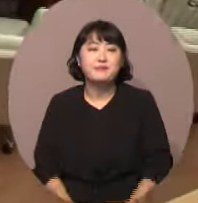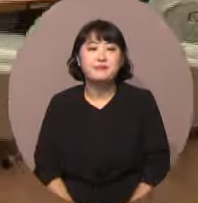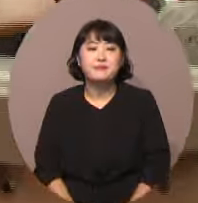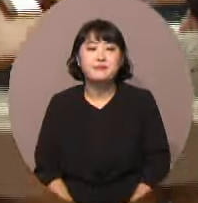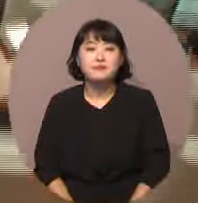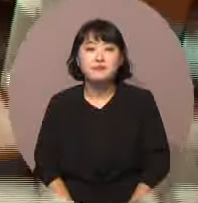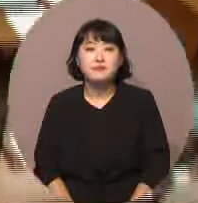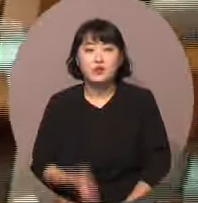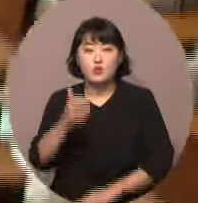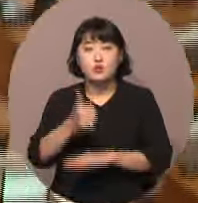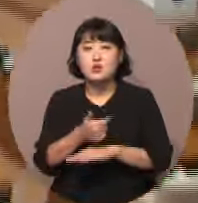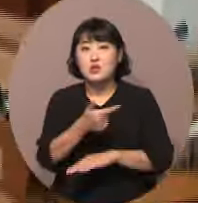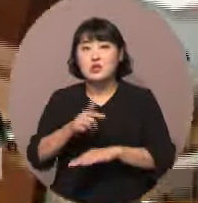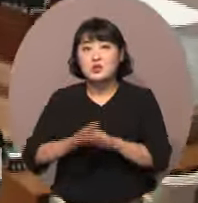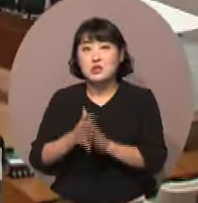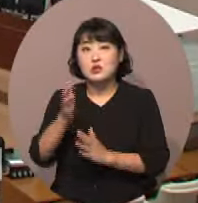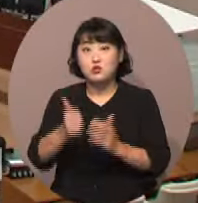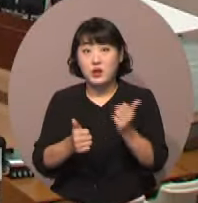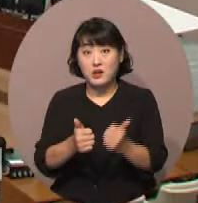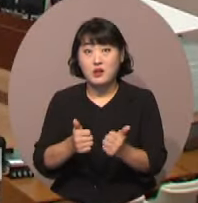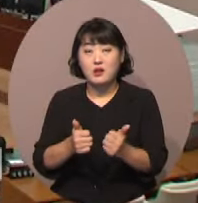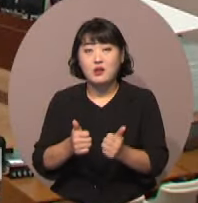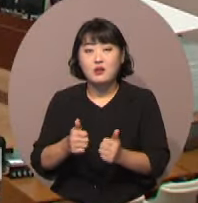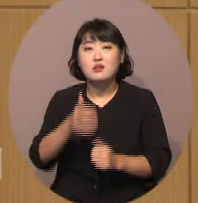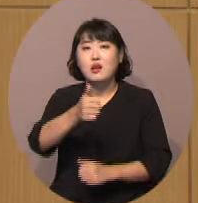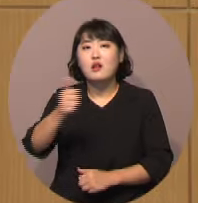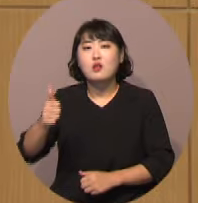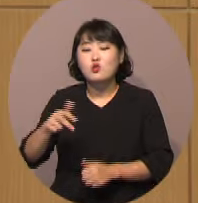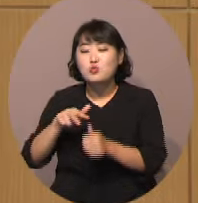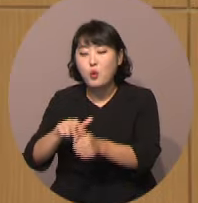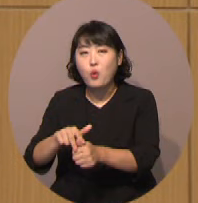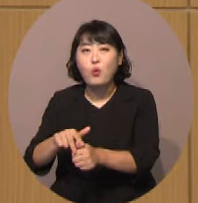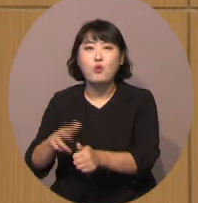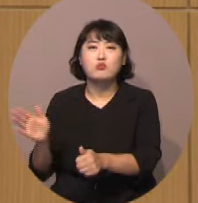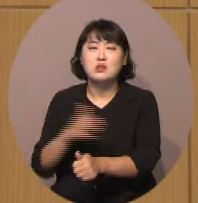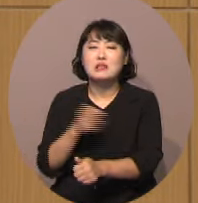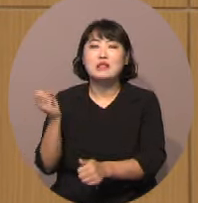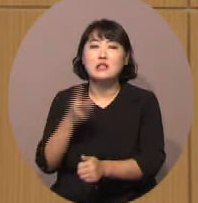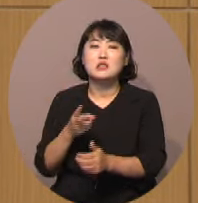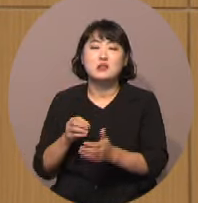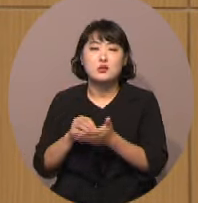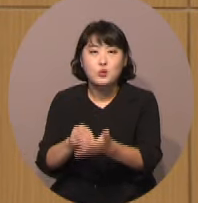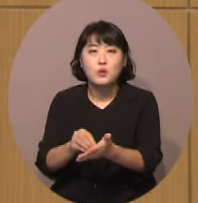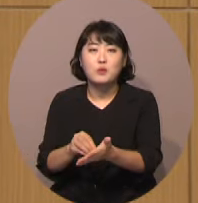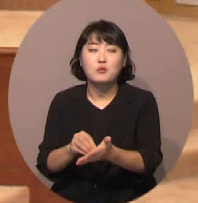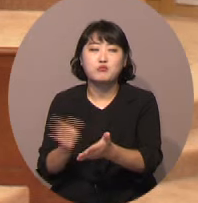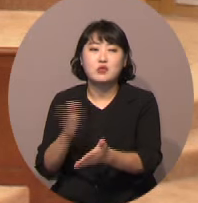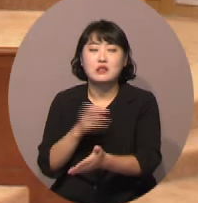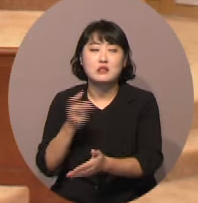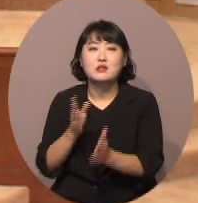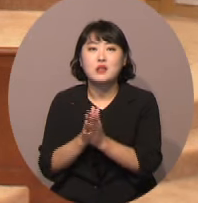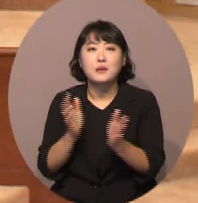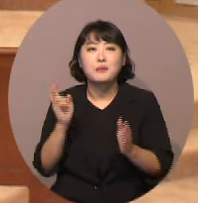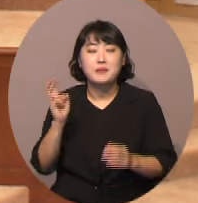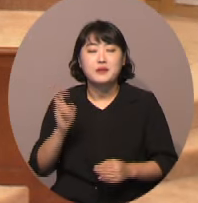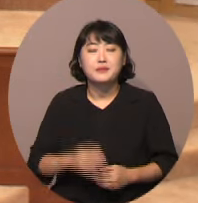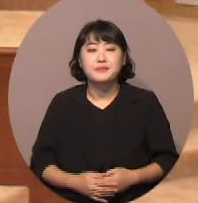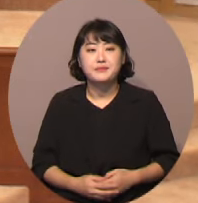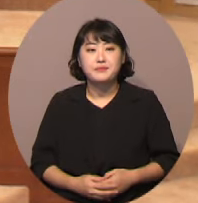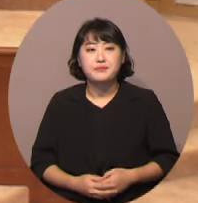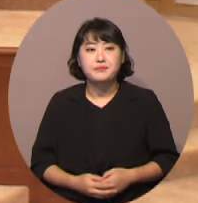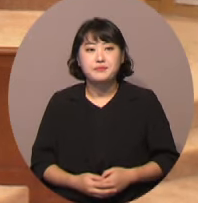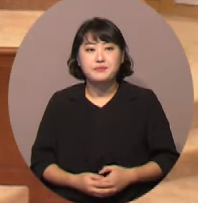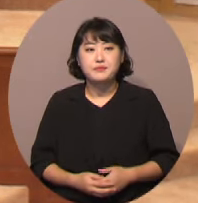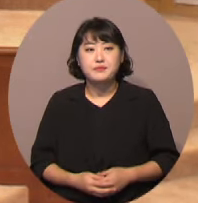결국 대전시의회 후반기 의장 선거는 후보 등록부터 다시 시작하게 될 전망입니다 MBC 뉴스 김광현